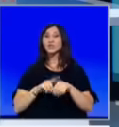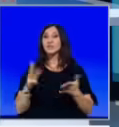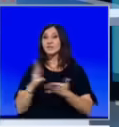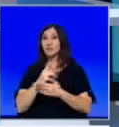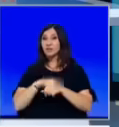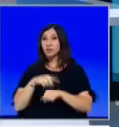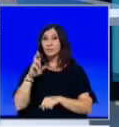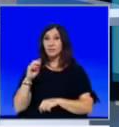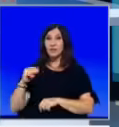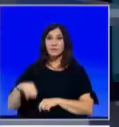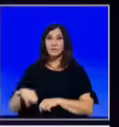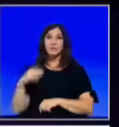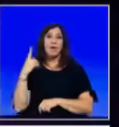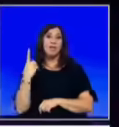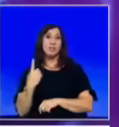19 часа по БНТ-1.